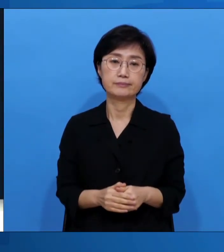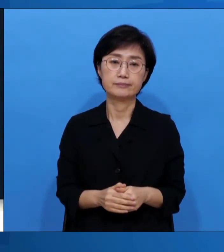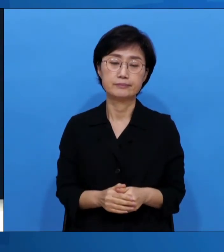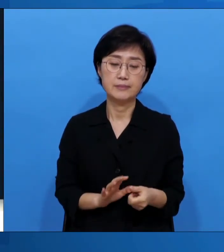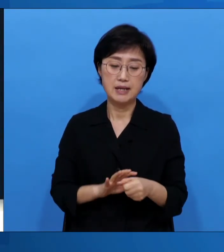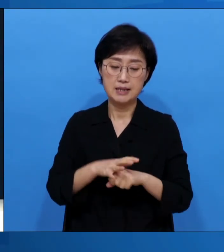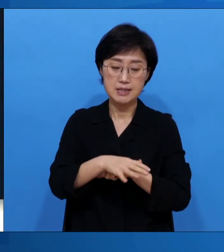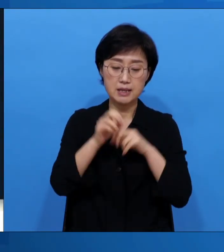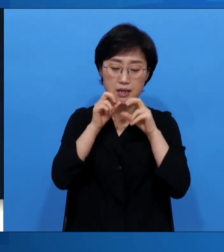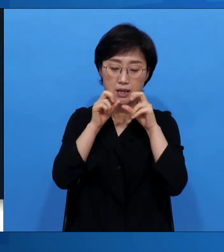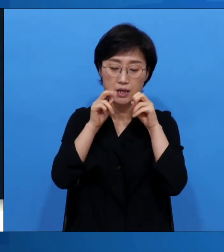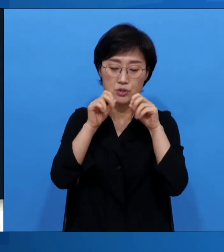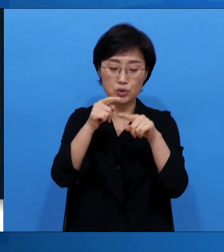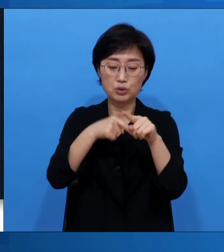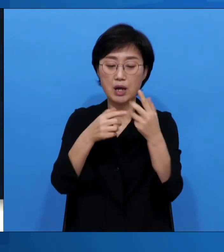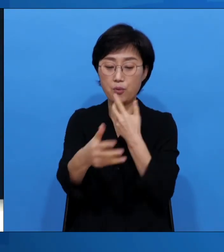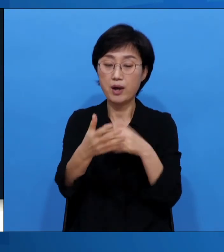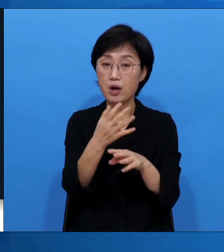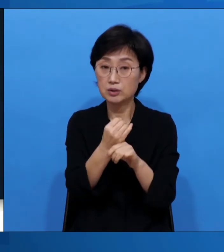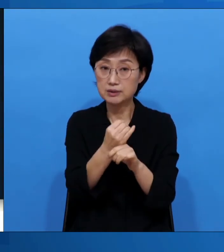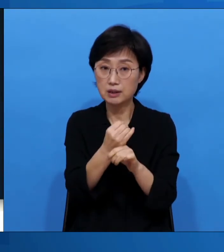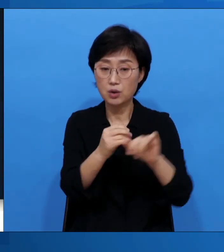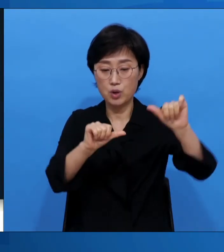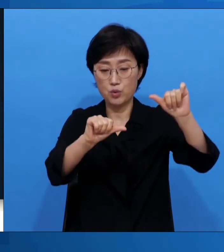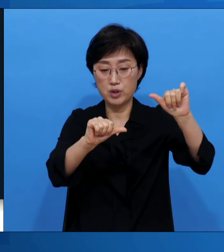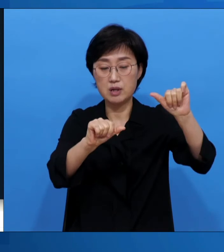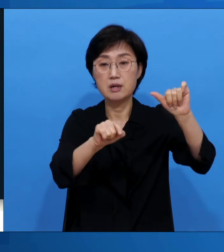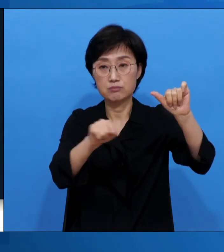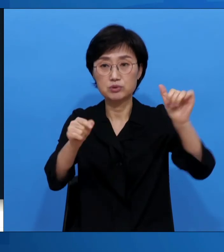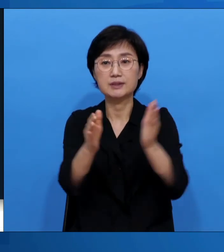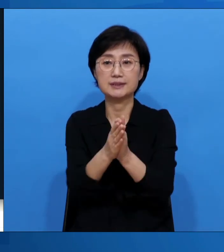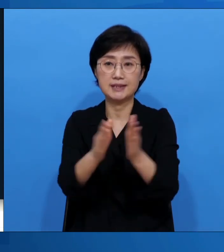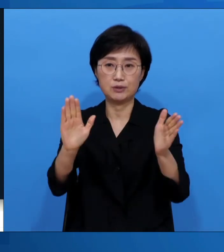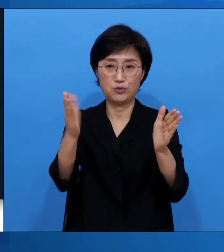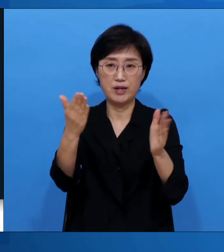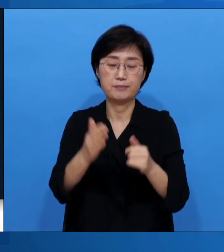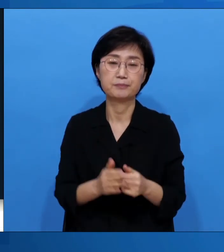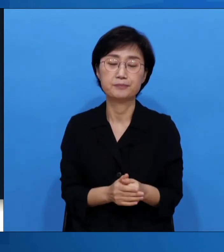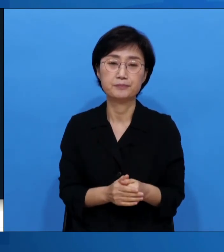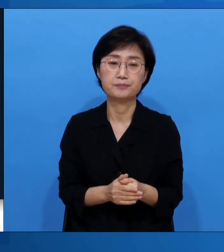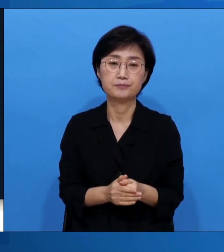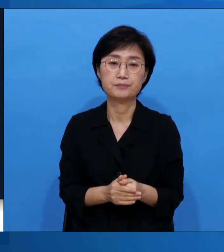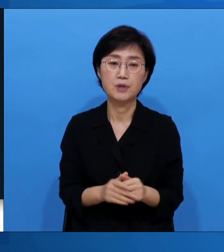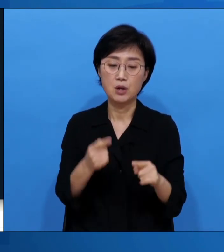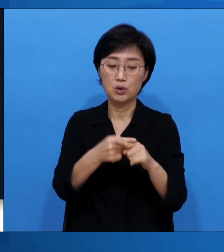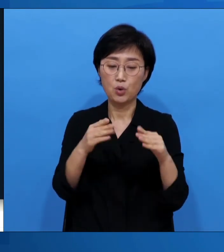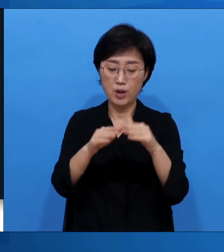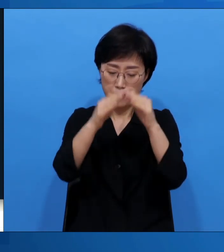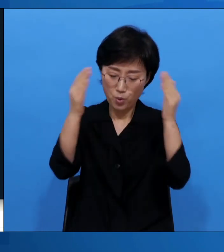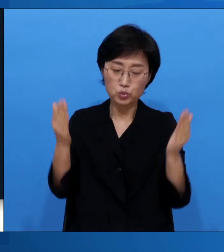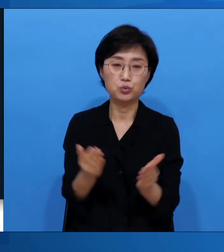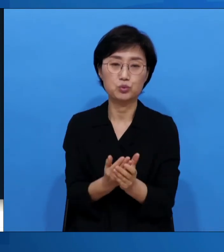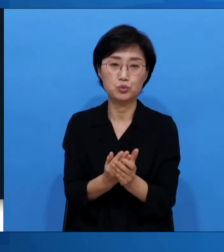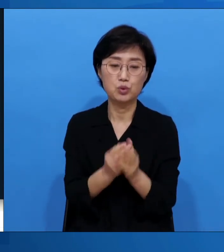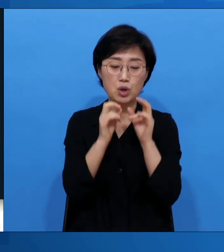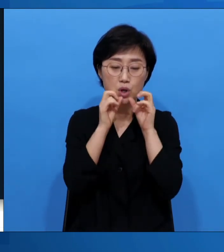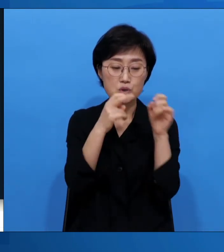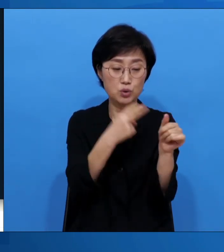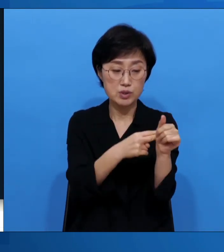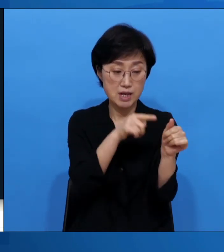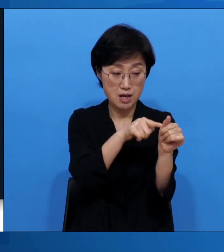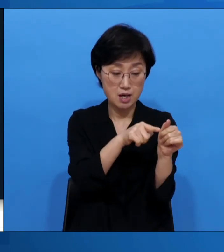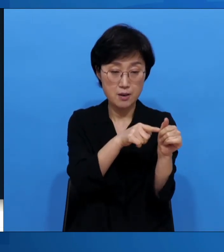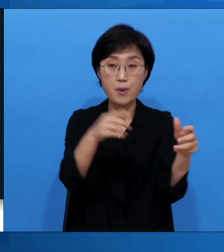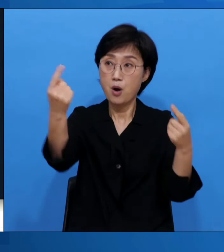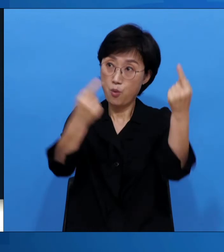세계 선교대회가 오는 5월 5일 선교사 합숙으로 시작합니다. 모든 교회는 선교사님들이